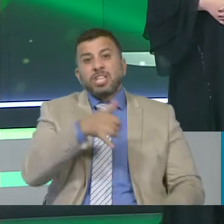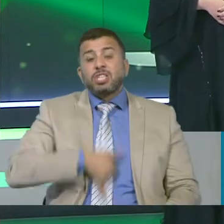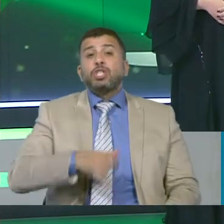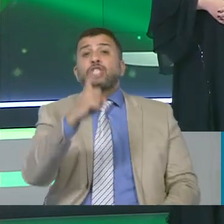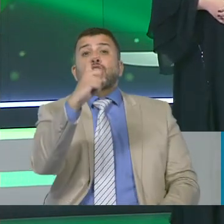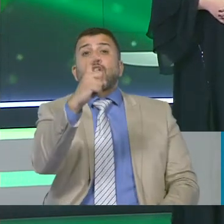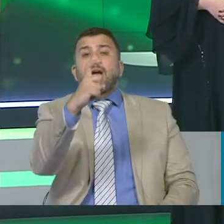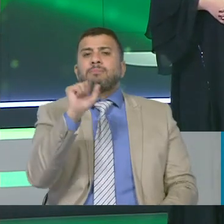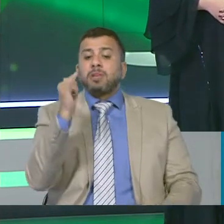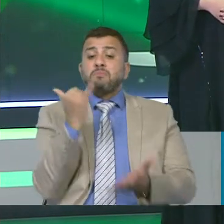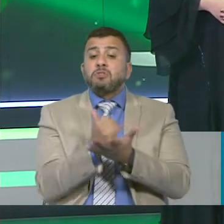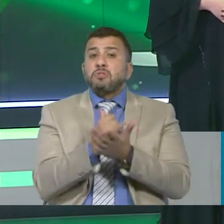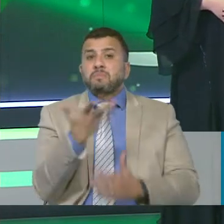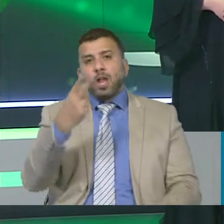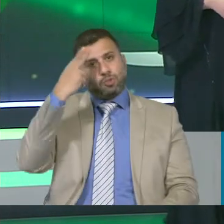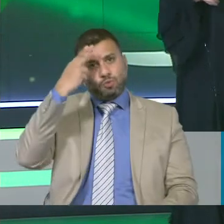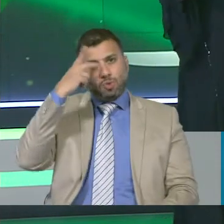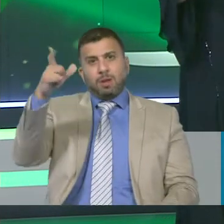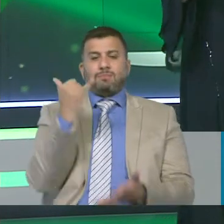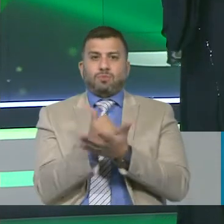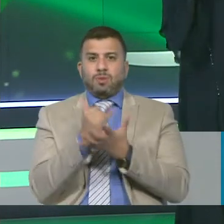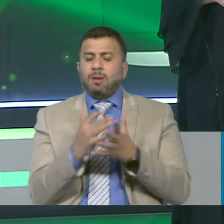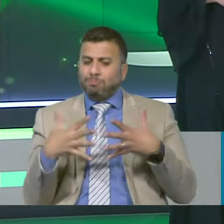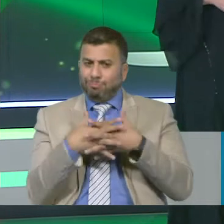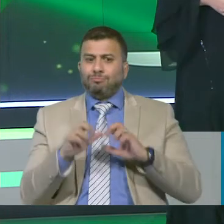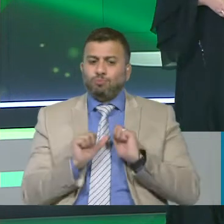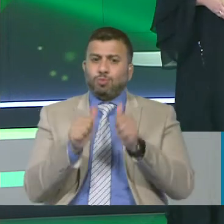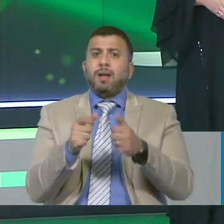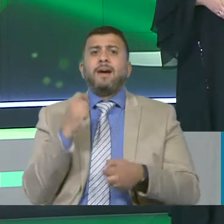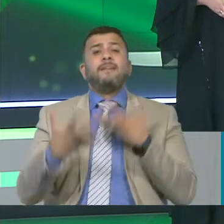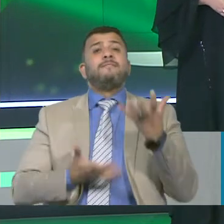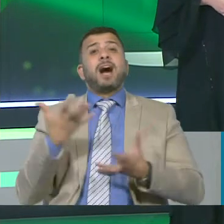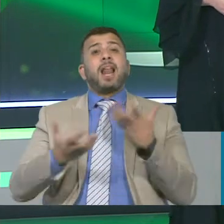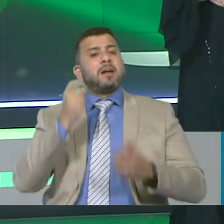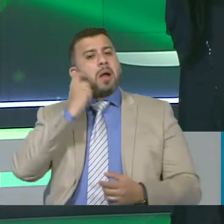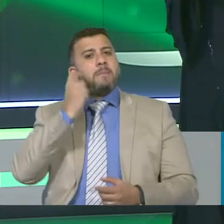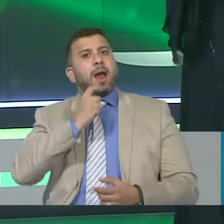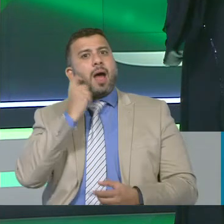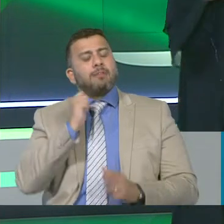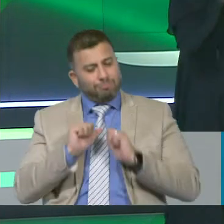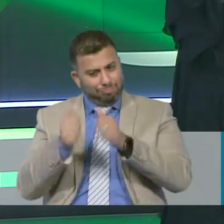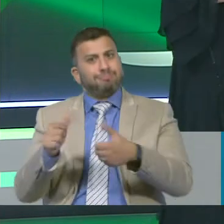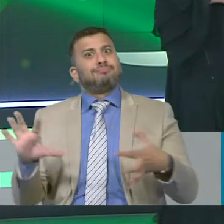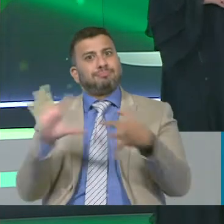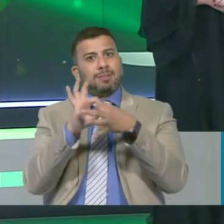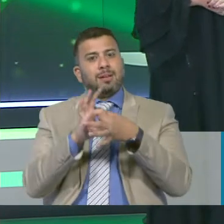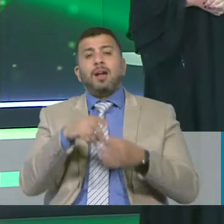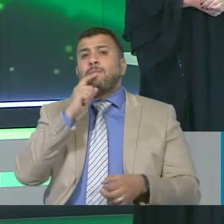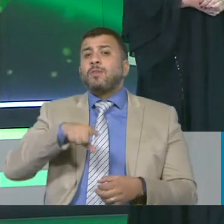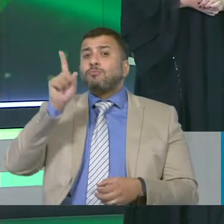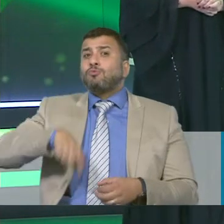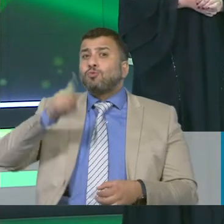بقيادة المملكة العربية السعودية ومشاركة فاعلة من قبل الإمارات. وتترجم احتفالات اليوم